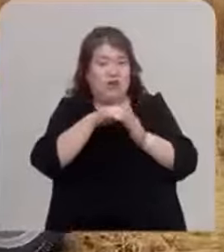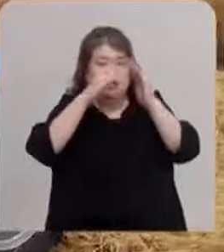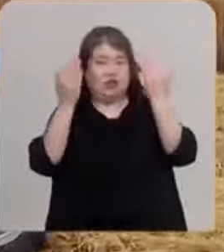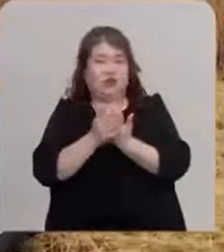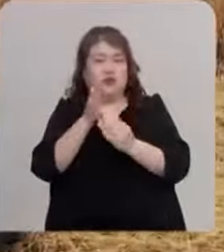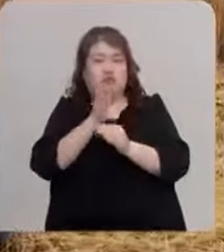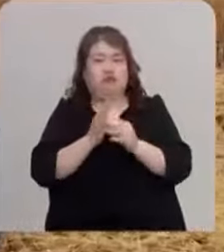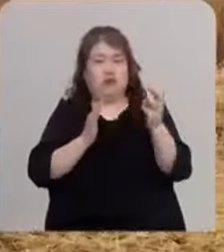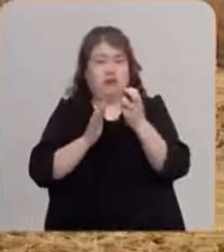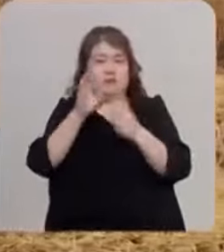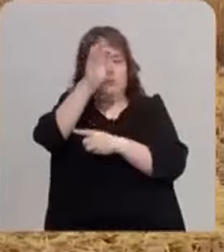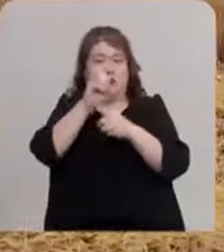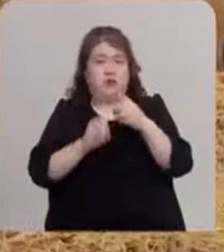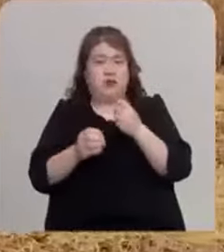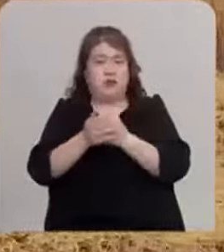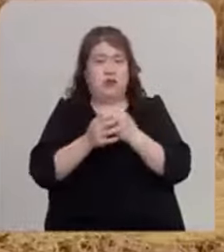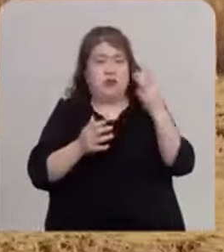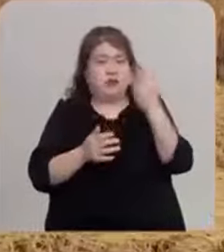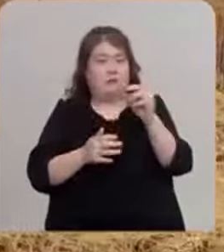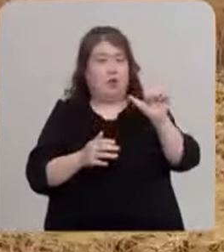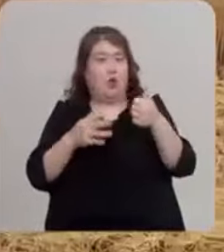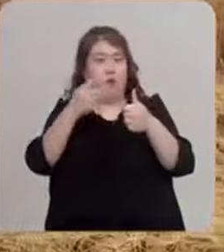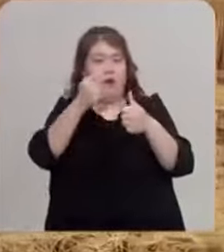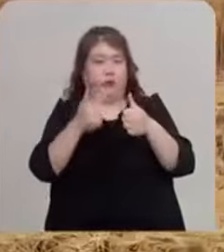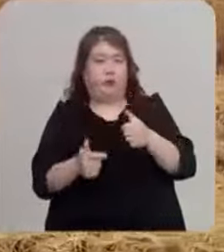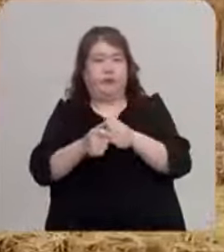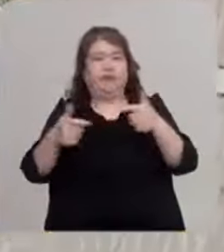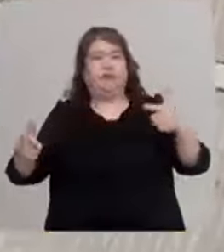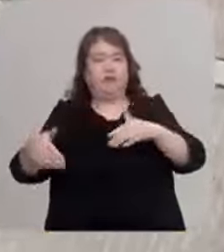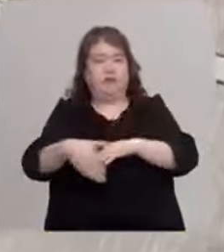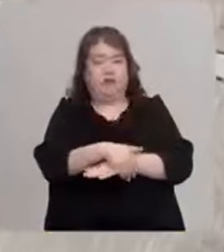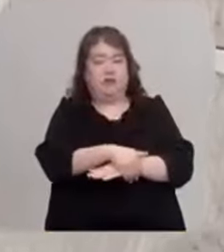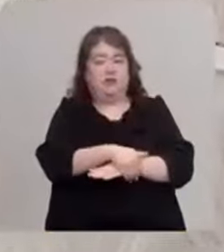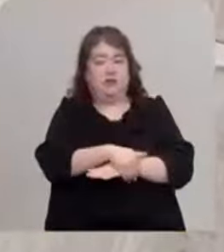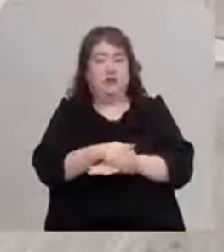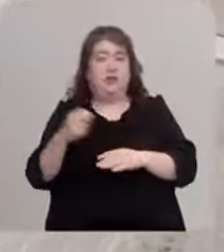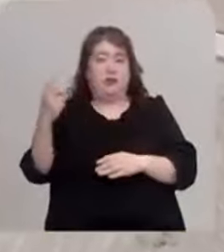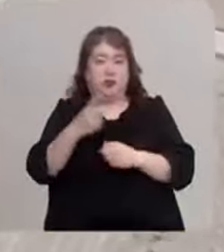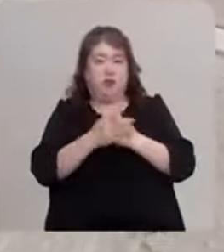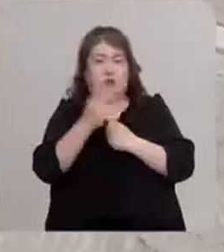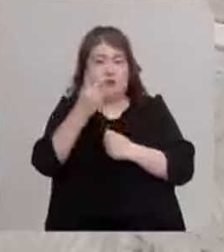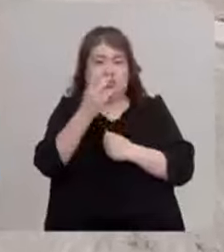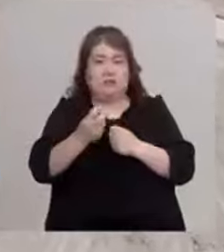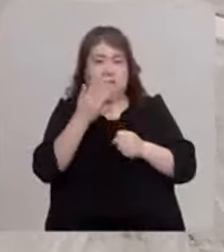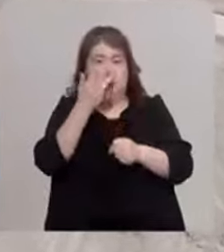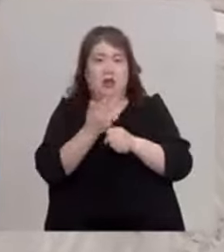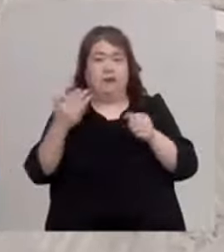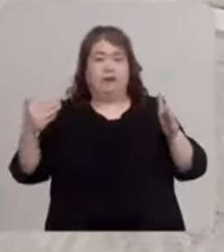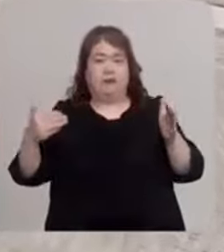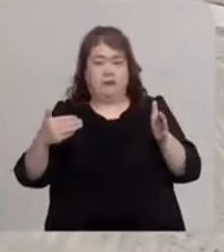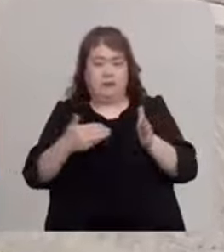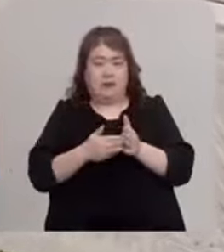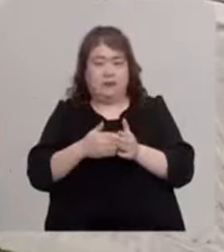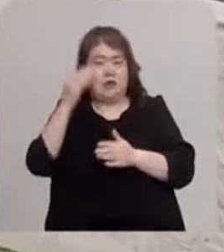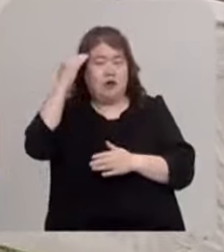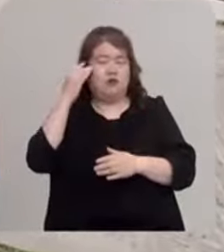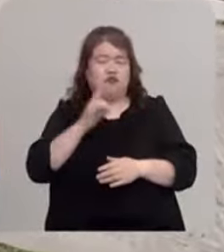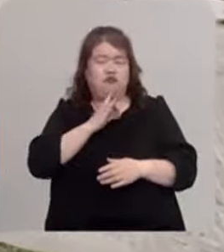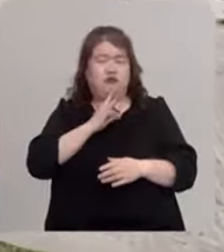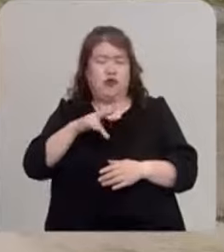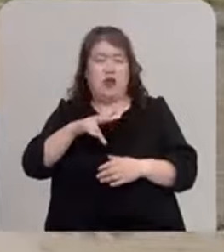30% 수준인 3500톤 늘릴 계획입니다 더불어 오는 2028년까지 국내 유일의